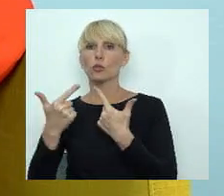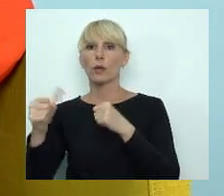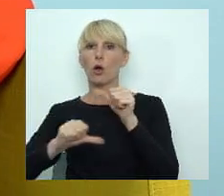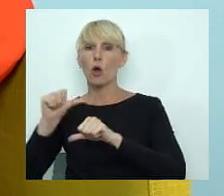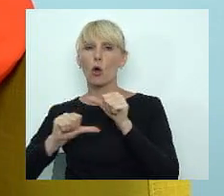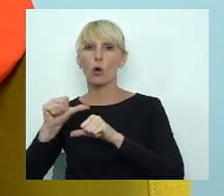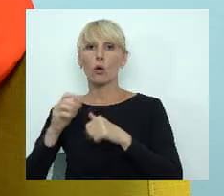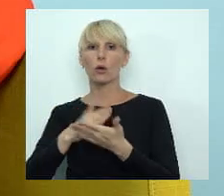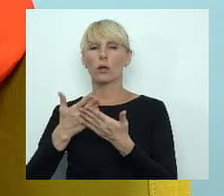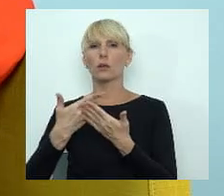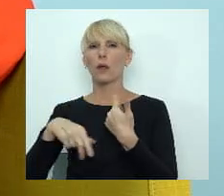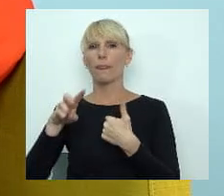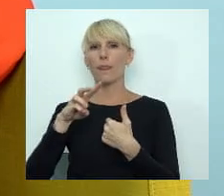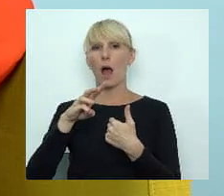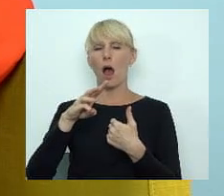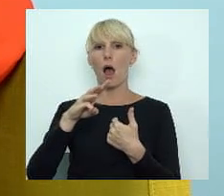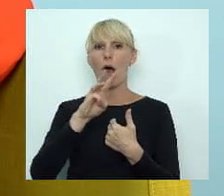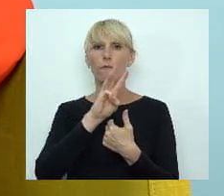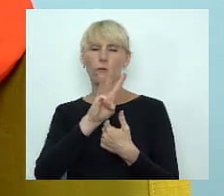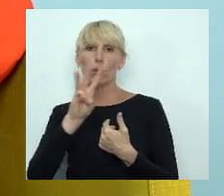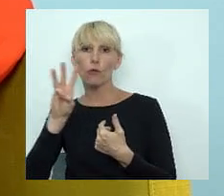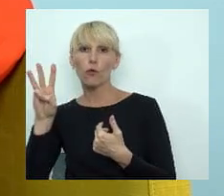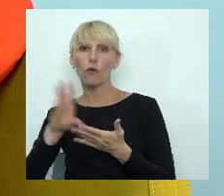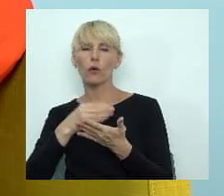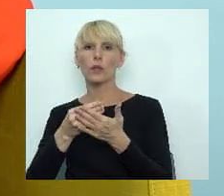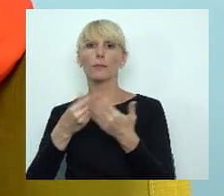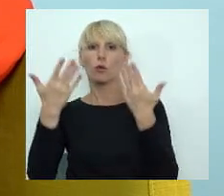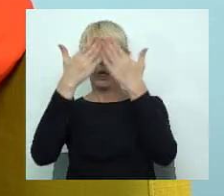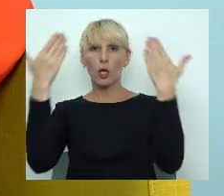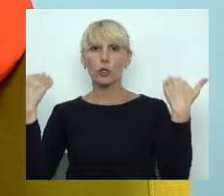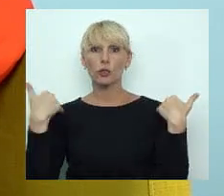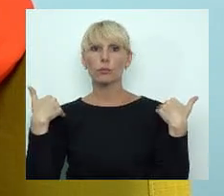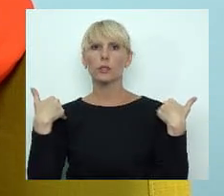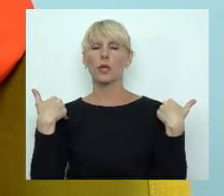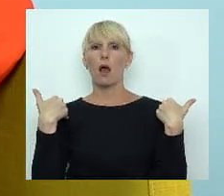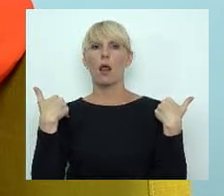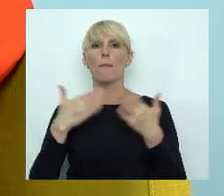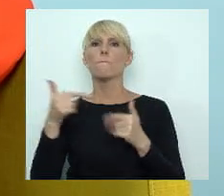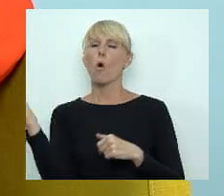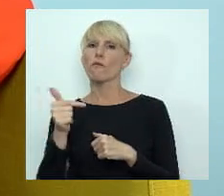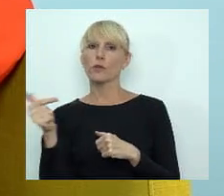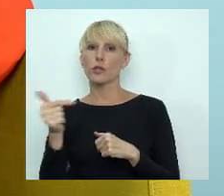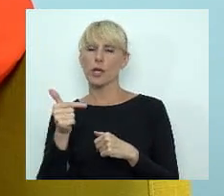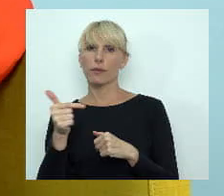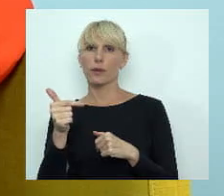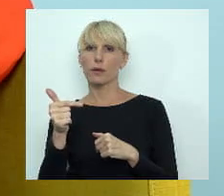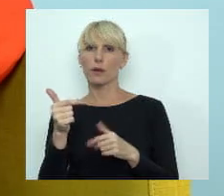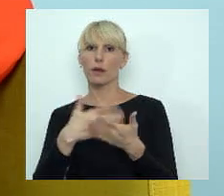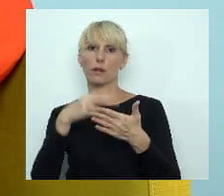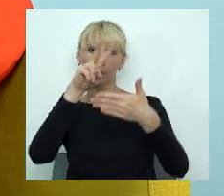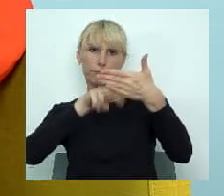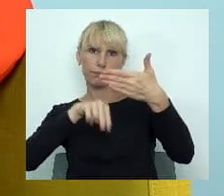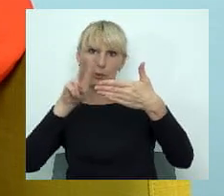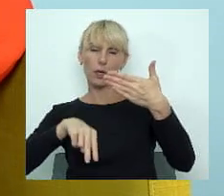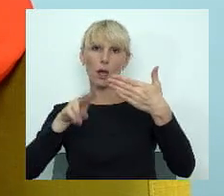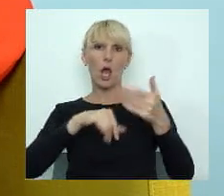roku, na stronie internetowej takiego szpitala, który wyznaczył inspektora, powinniśmy znaleźć imię i nazwisko tej